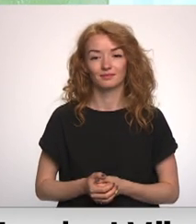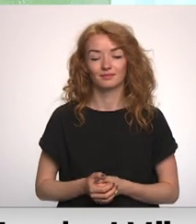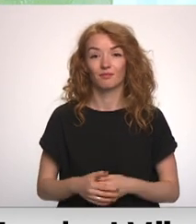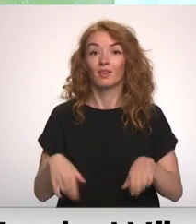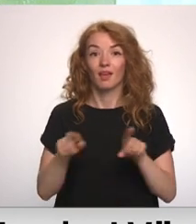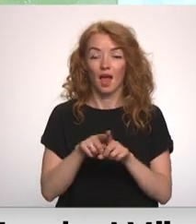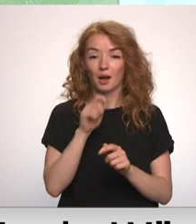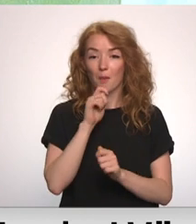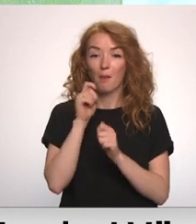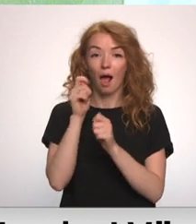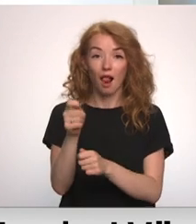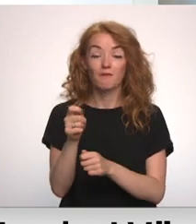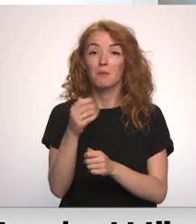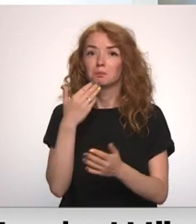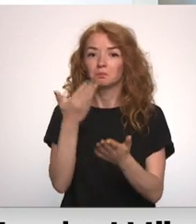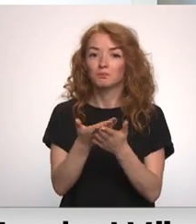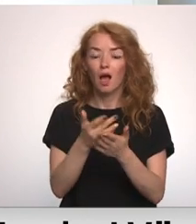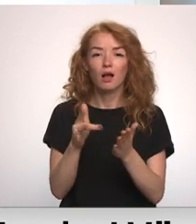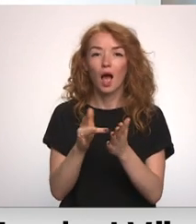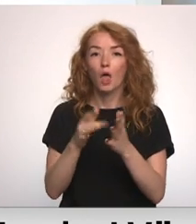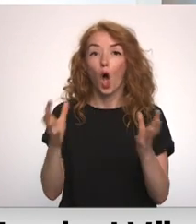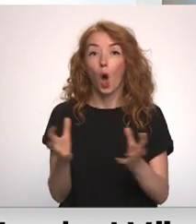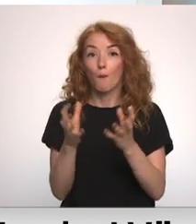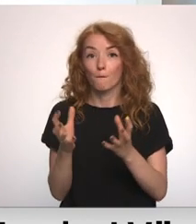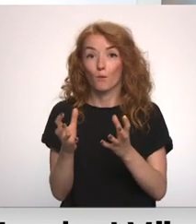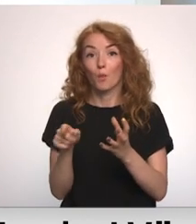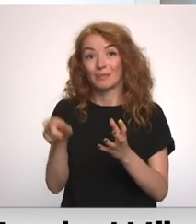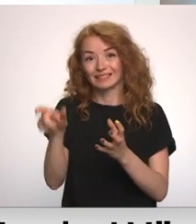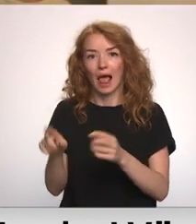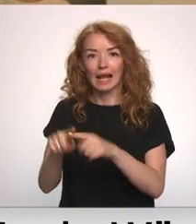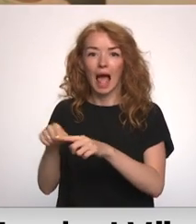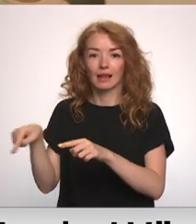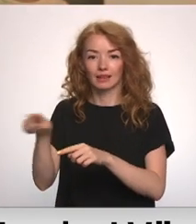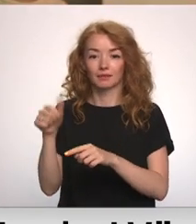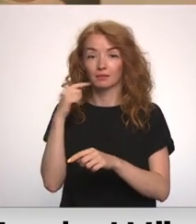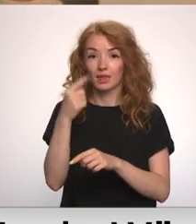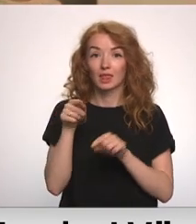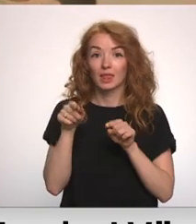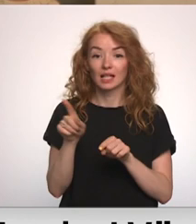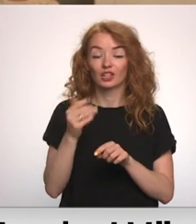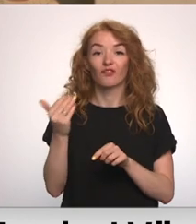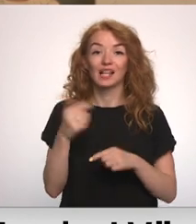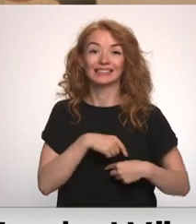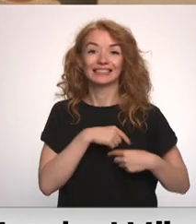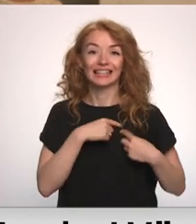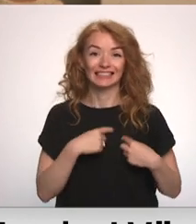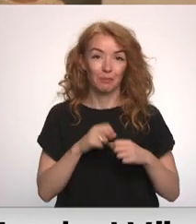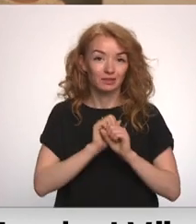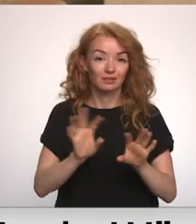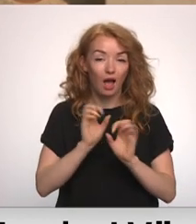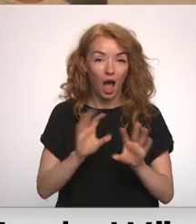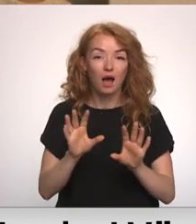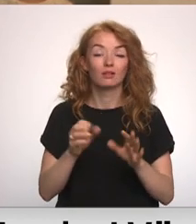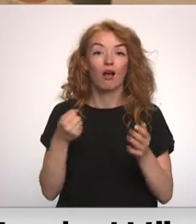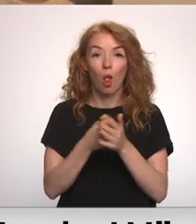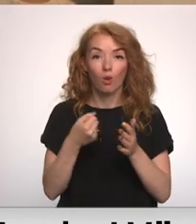Arī balvai viņus pieteica kāda aprūpējuma cilvēka tuvinieks. Tā ir meitene, tas ir viņas sirsnības stāsts, kurš